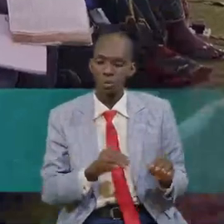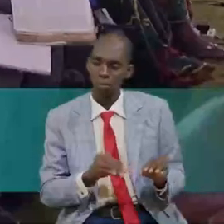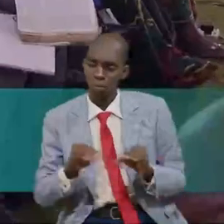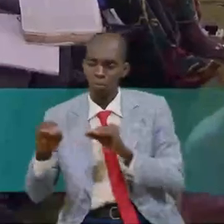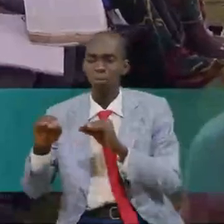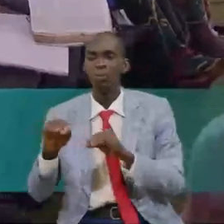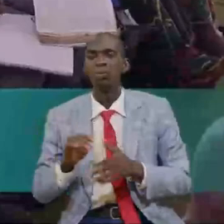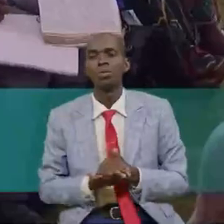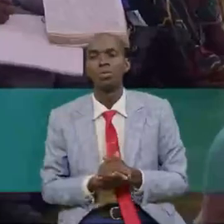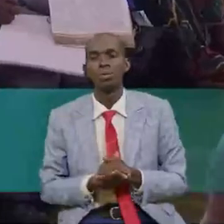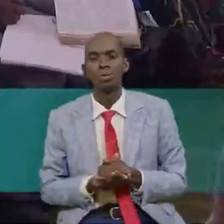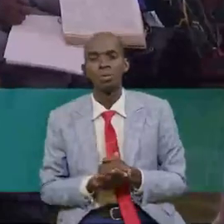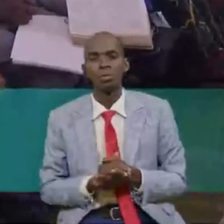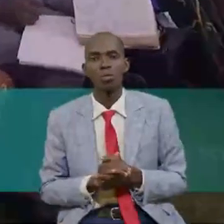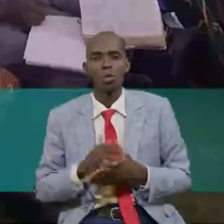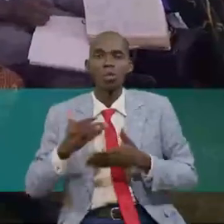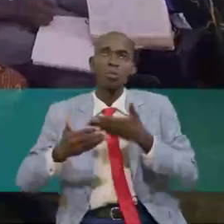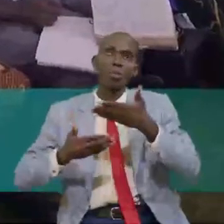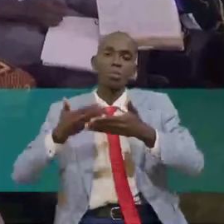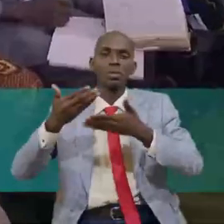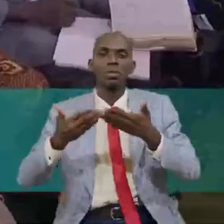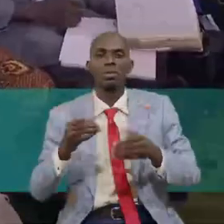l'avant. Le progrès.